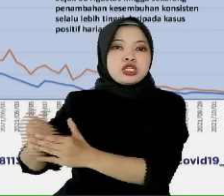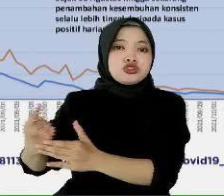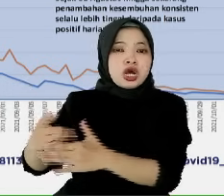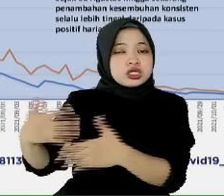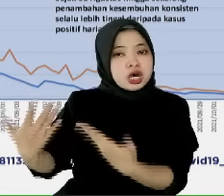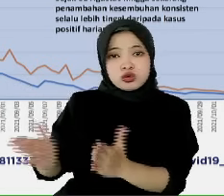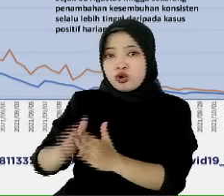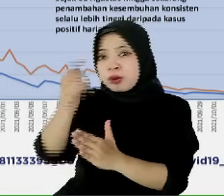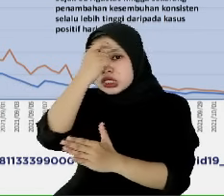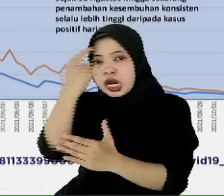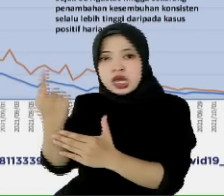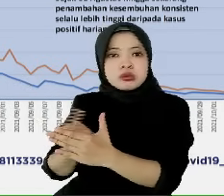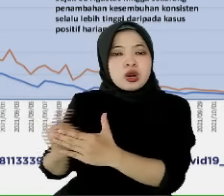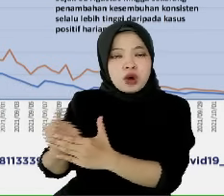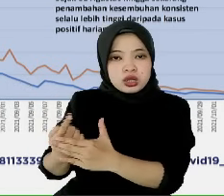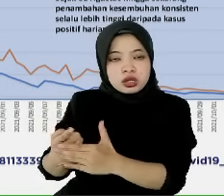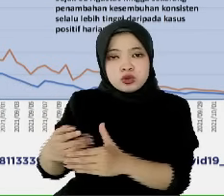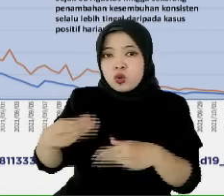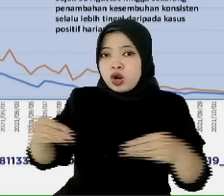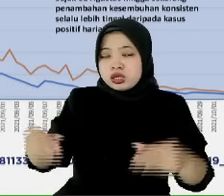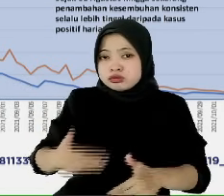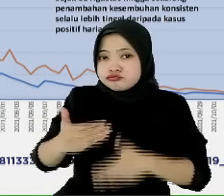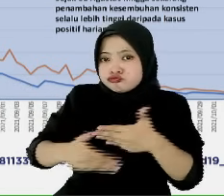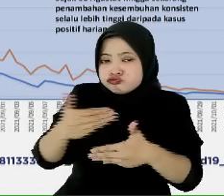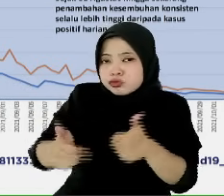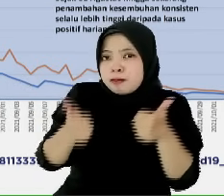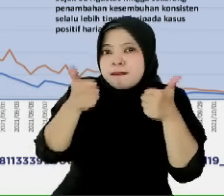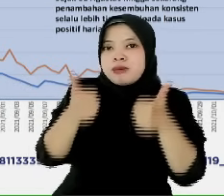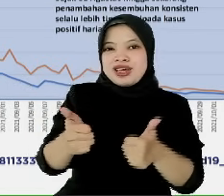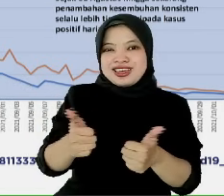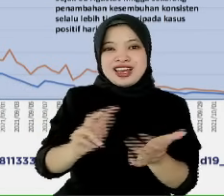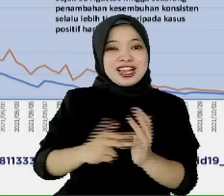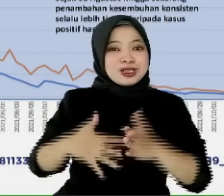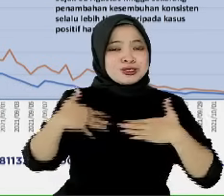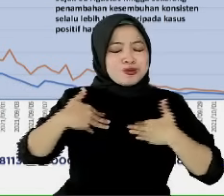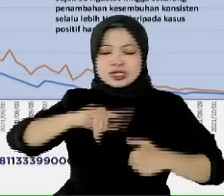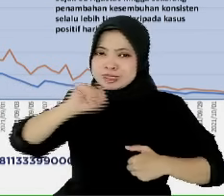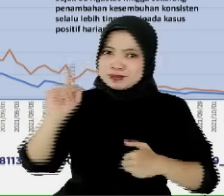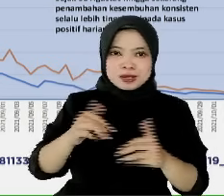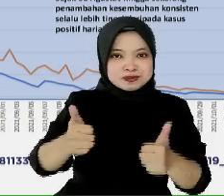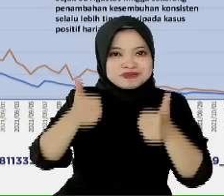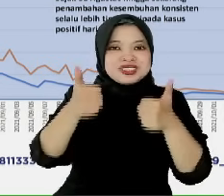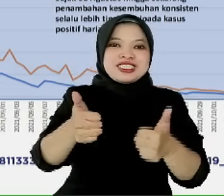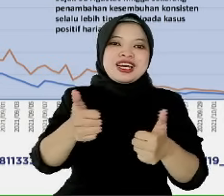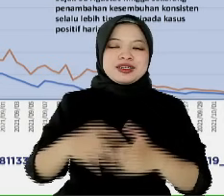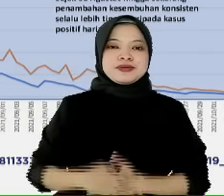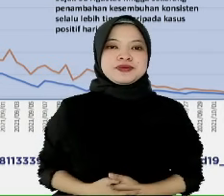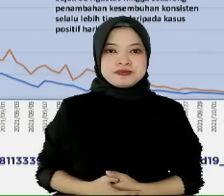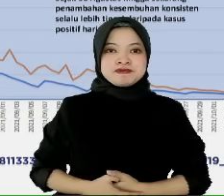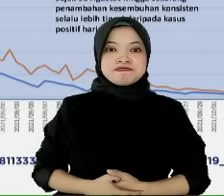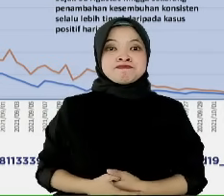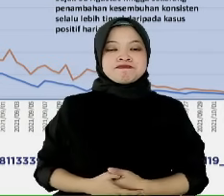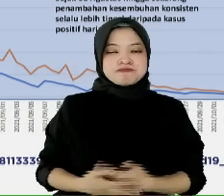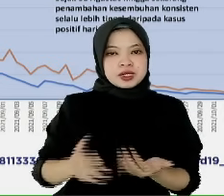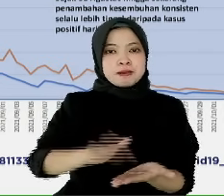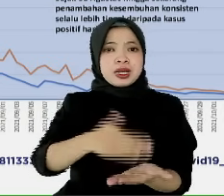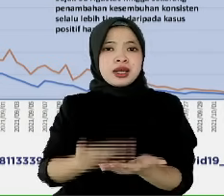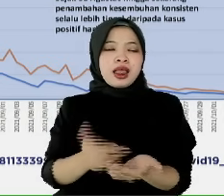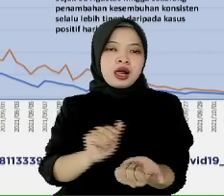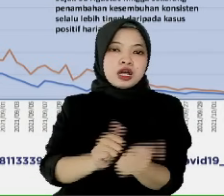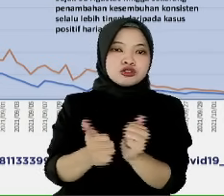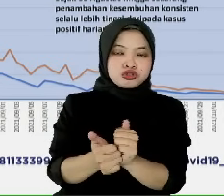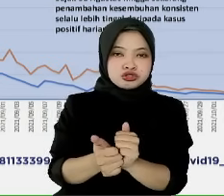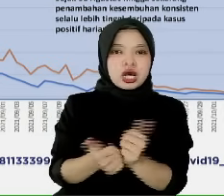sakit, semakin mengalami peningkatan kualitas, sehingga dapat segera sembuh. Kemudian, untuk kematian,